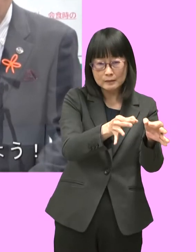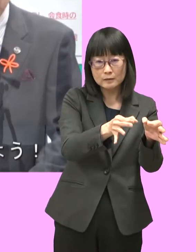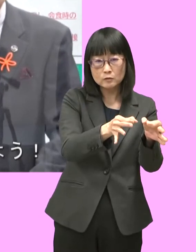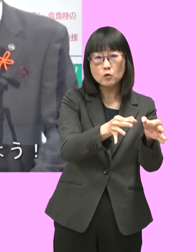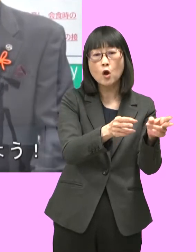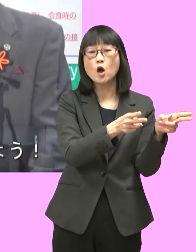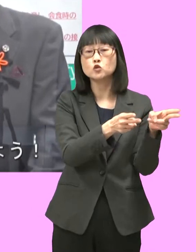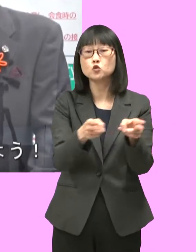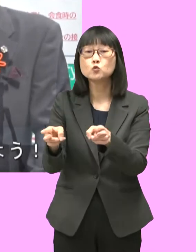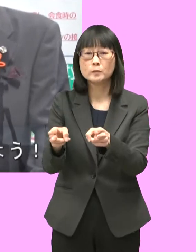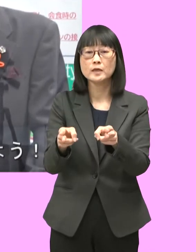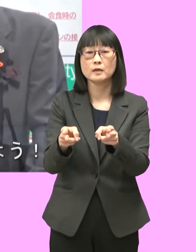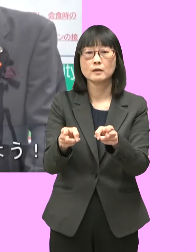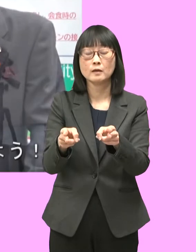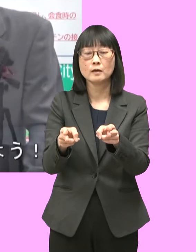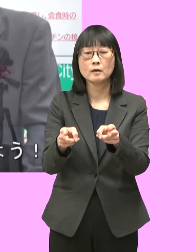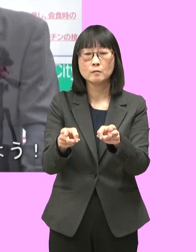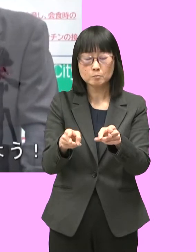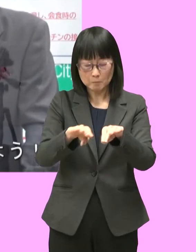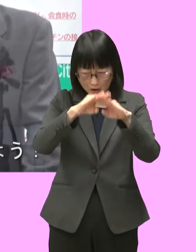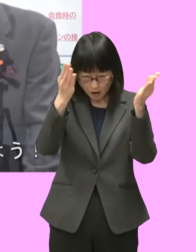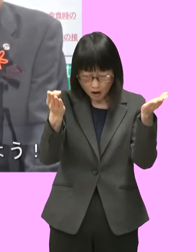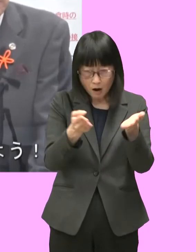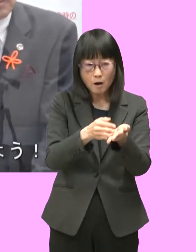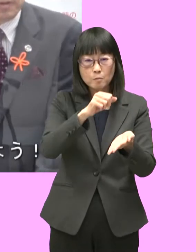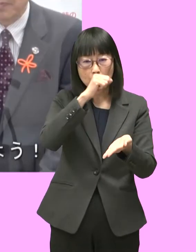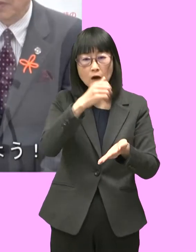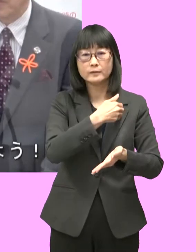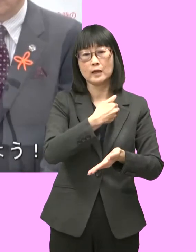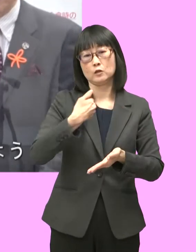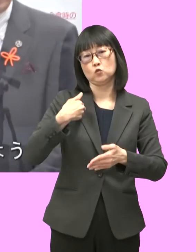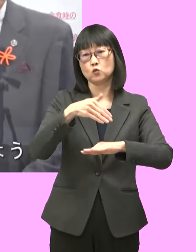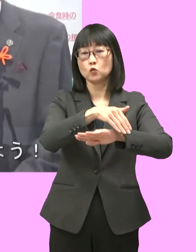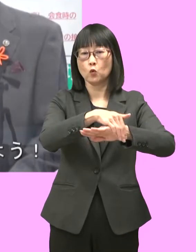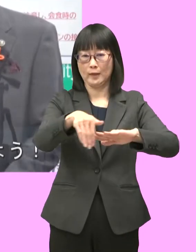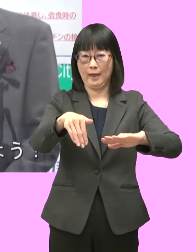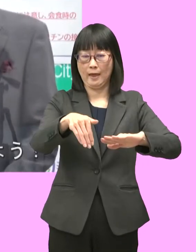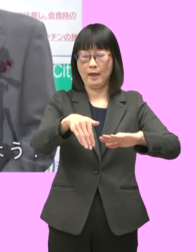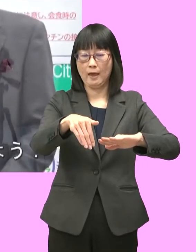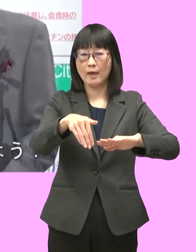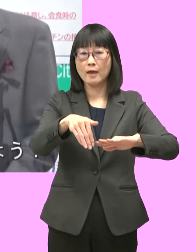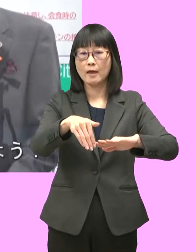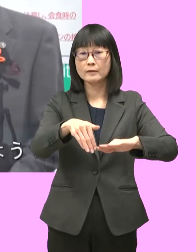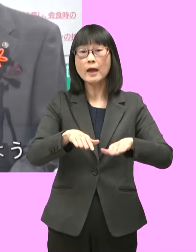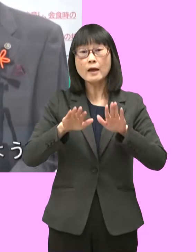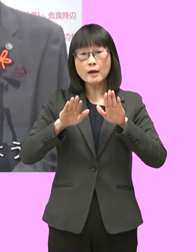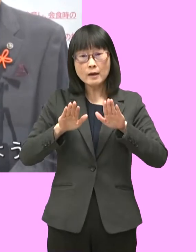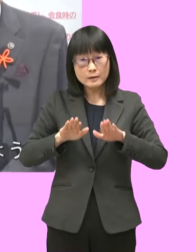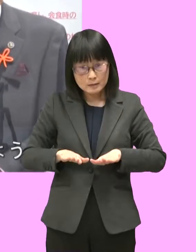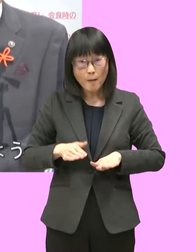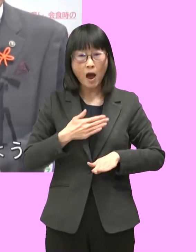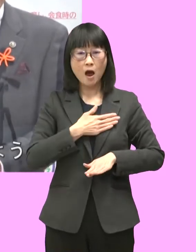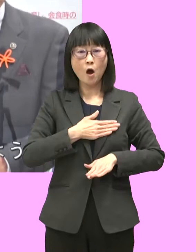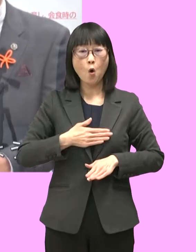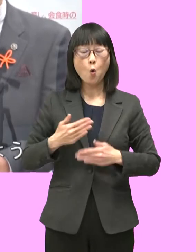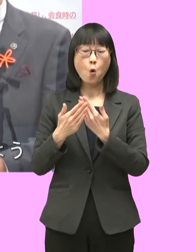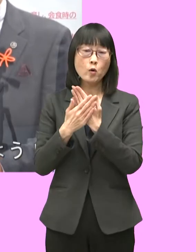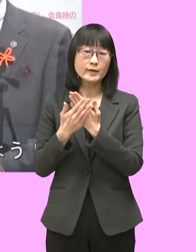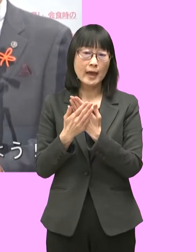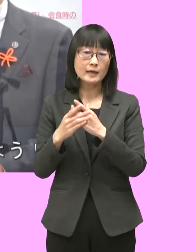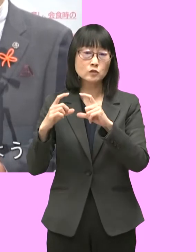まあ、これからこの保険証との紐付けを、我々として促進してまいり